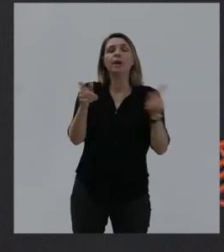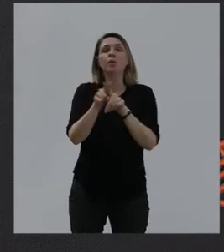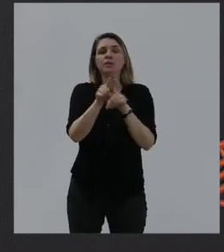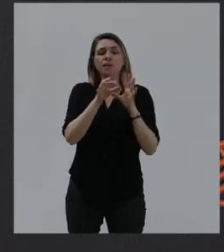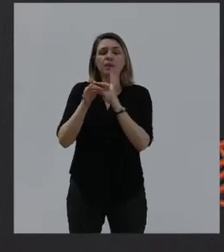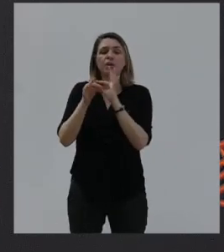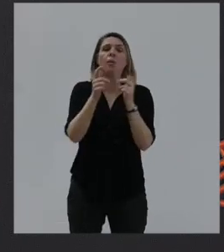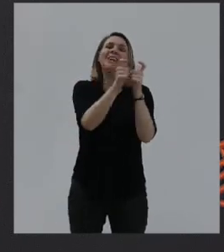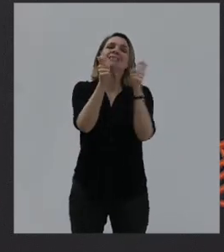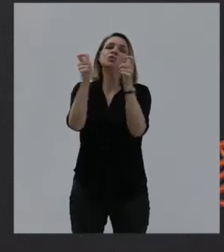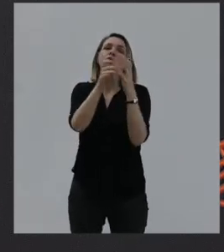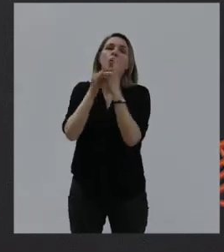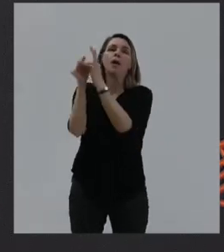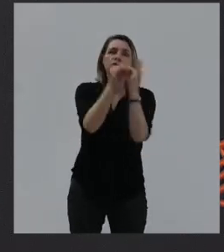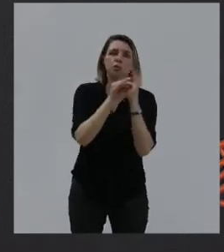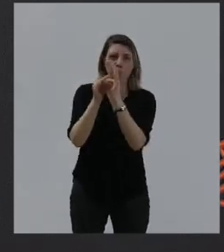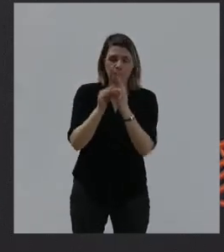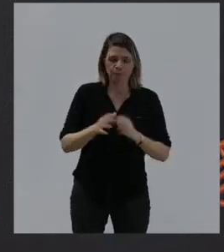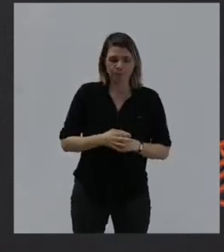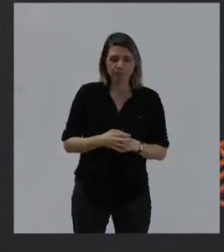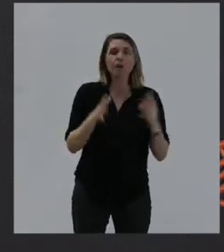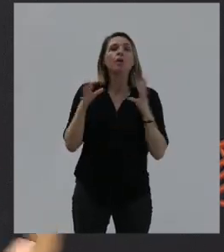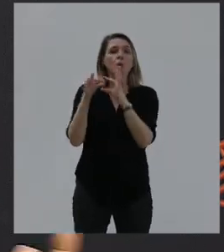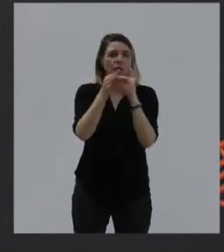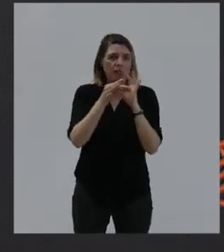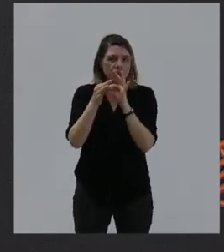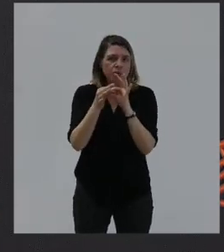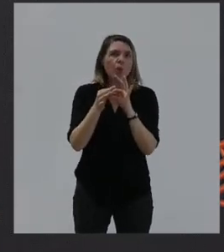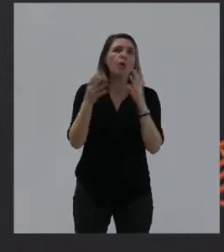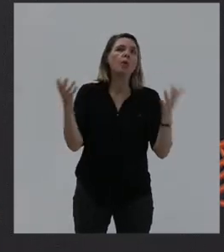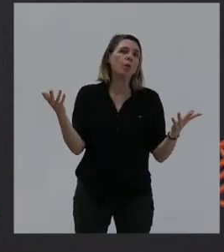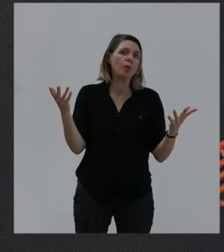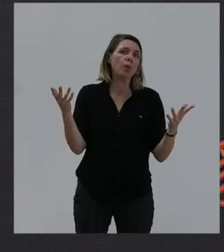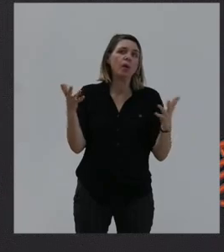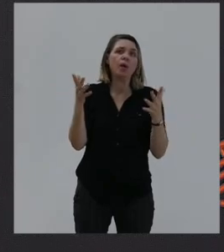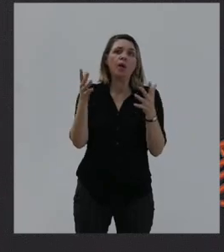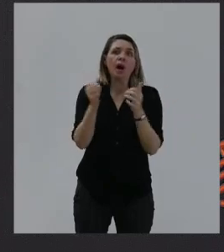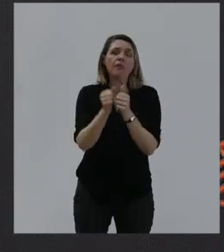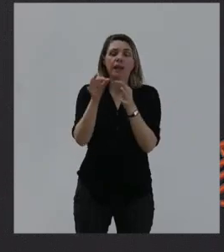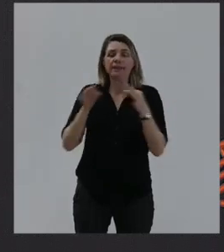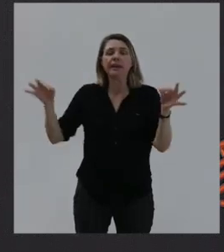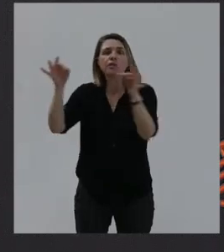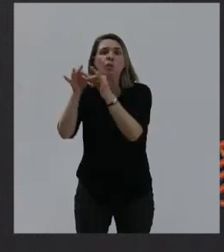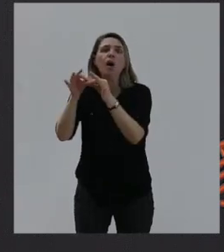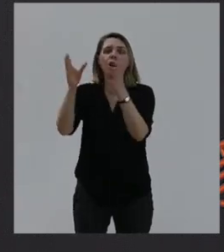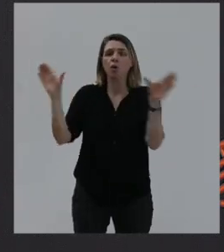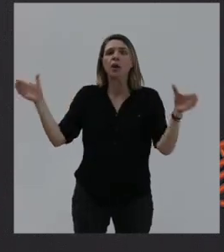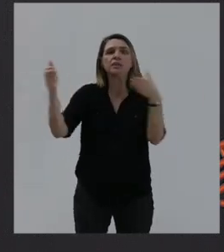relations institutionnelles. Donc les relations avec les acteurs à la fois du territoire,